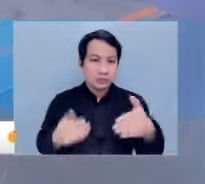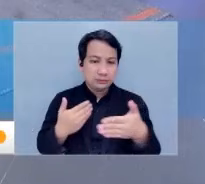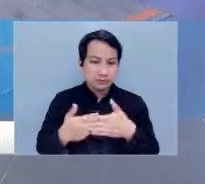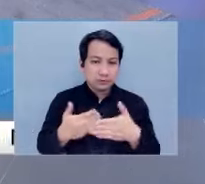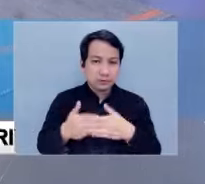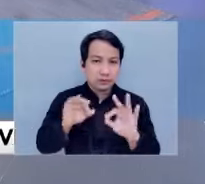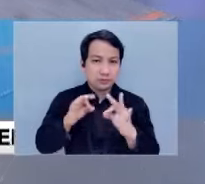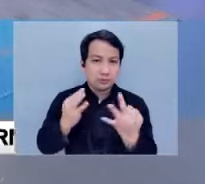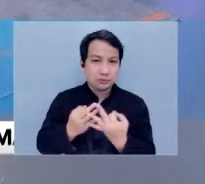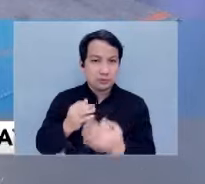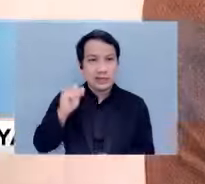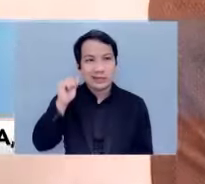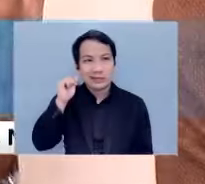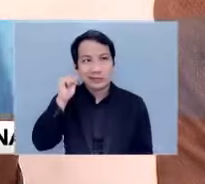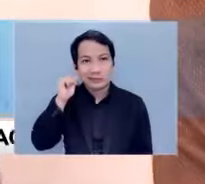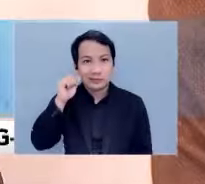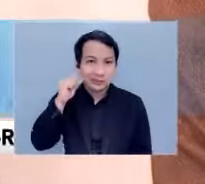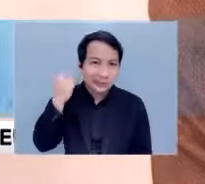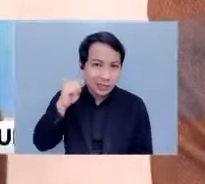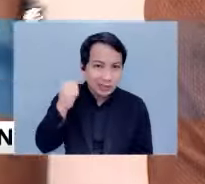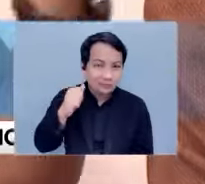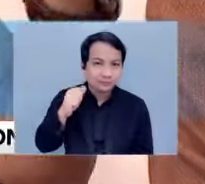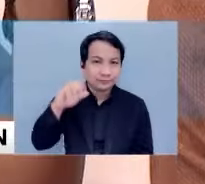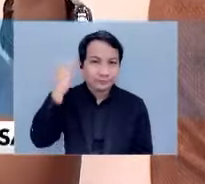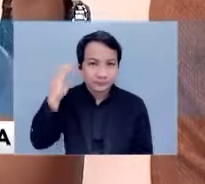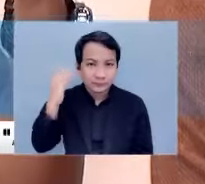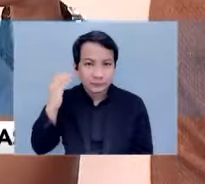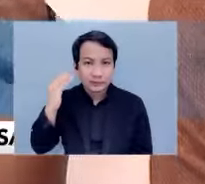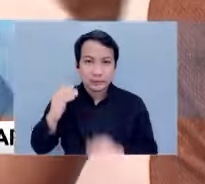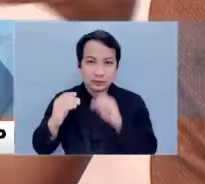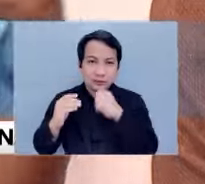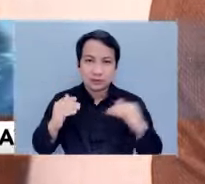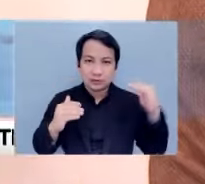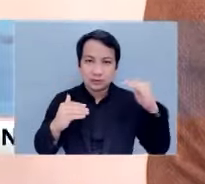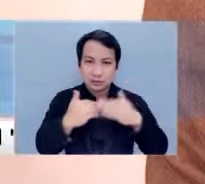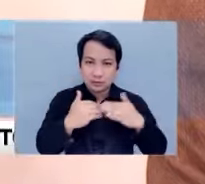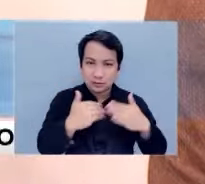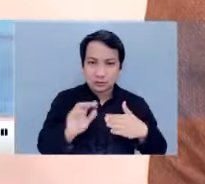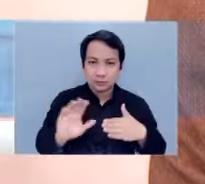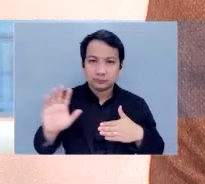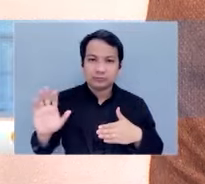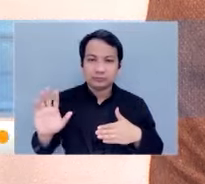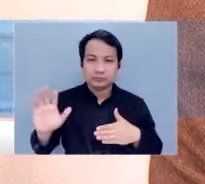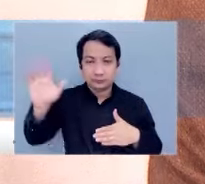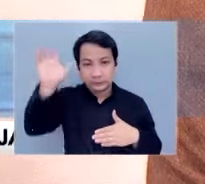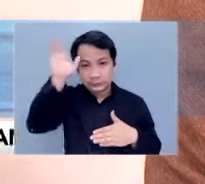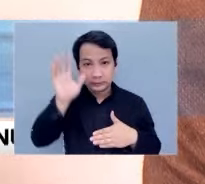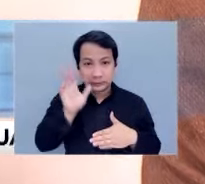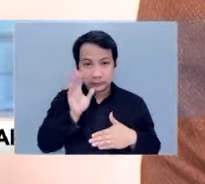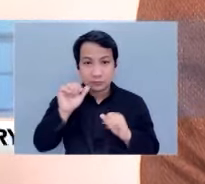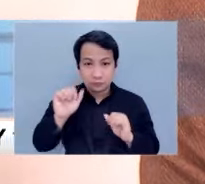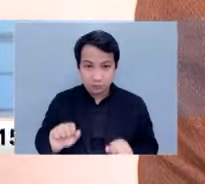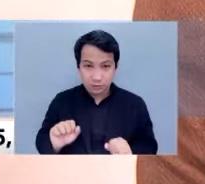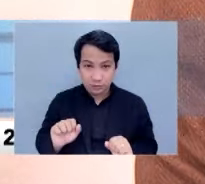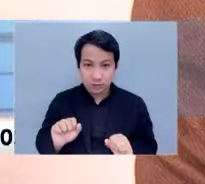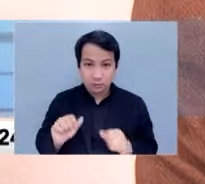tiyahin or yung talagang pinsan na mas nakakatanda, very close sa magulang halimbawa, pwede bang gumawa ng